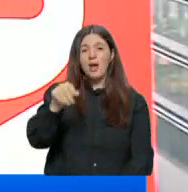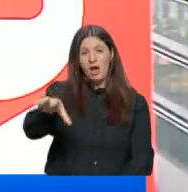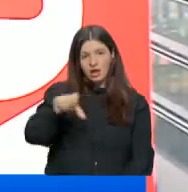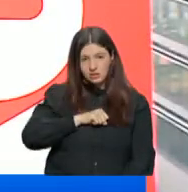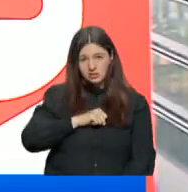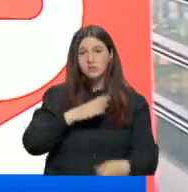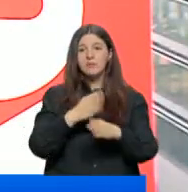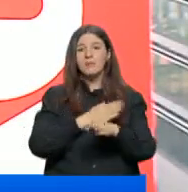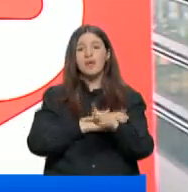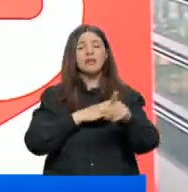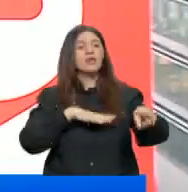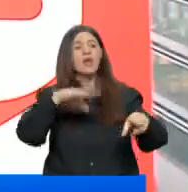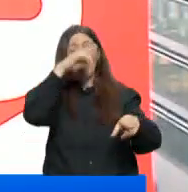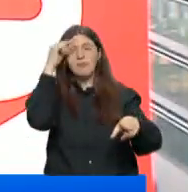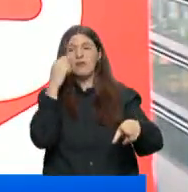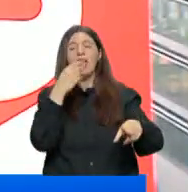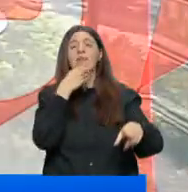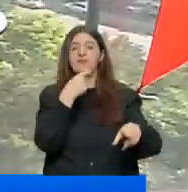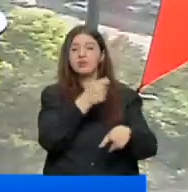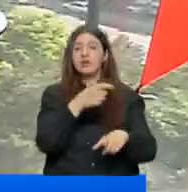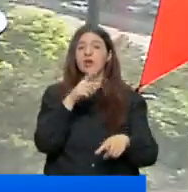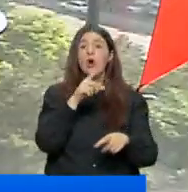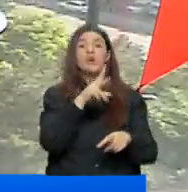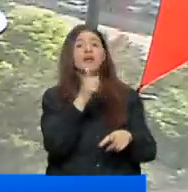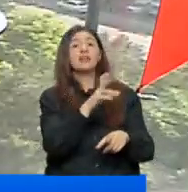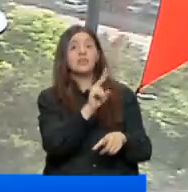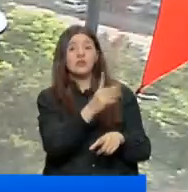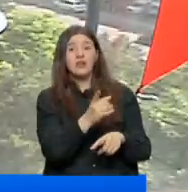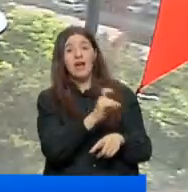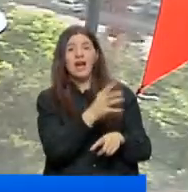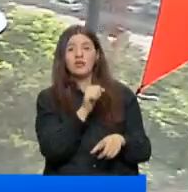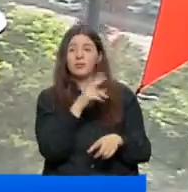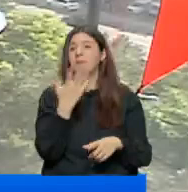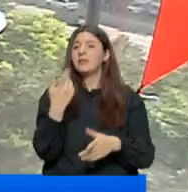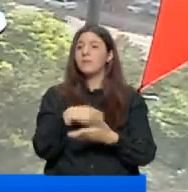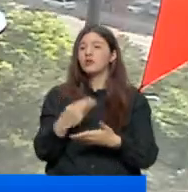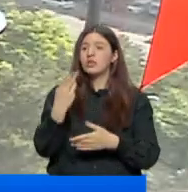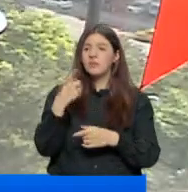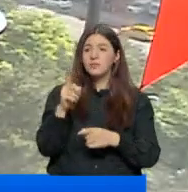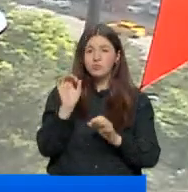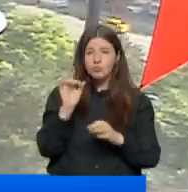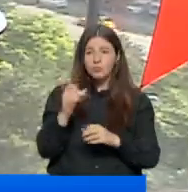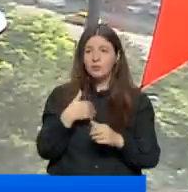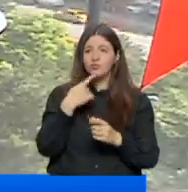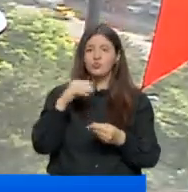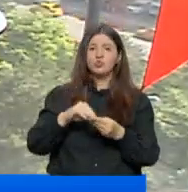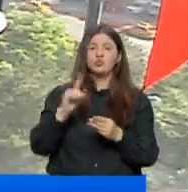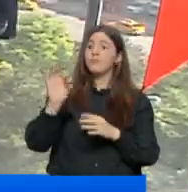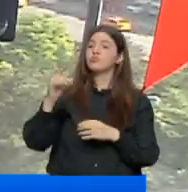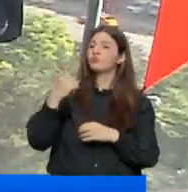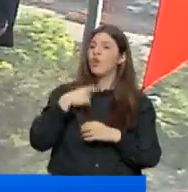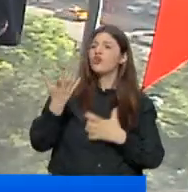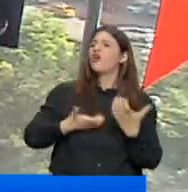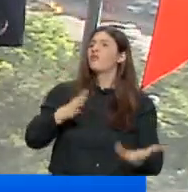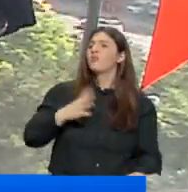alırsınız, memleketteki emeklerin 12 maaşını... 12 aylık değil, 24 aylık alabiliyorlar. Şöyle yapalım, mesela maaşı 7 bin lira yapmak mümkün mü? Hani ben böyle söyleyince hep şunu soruyorlar.